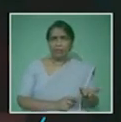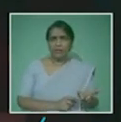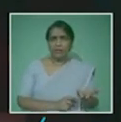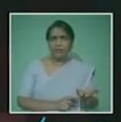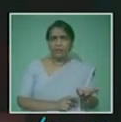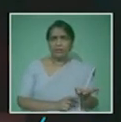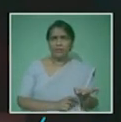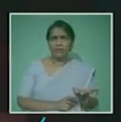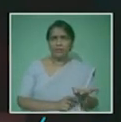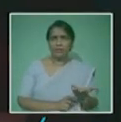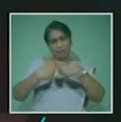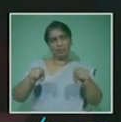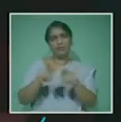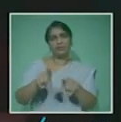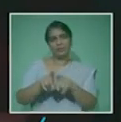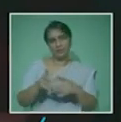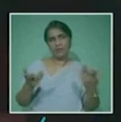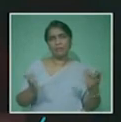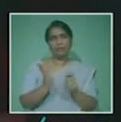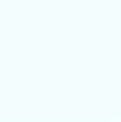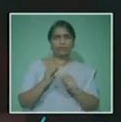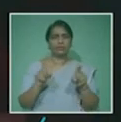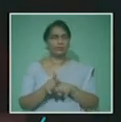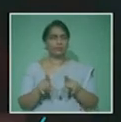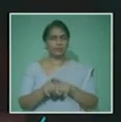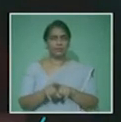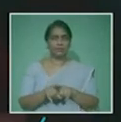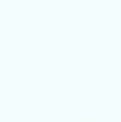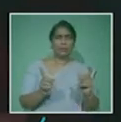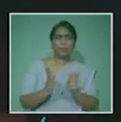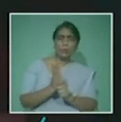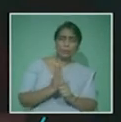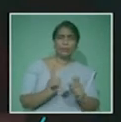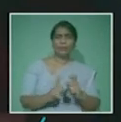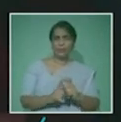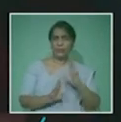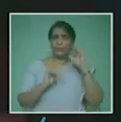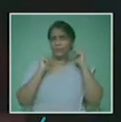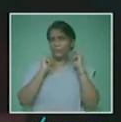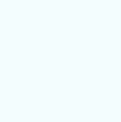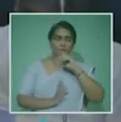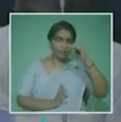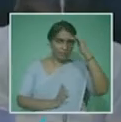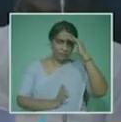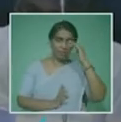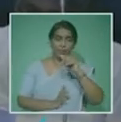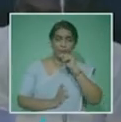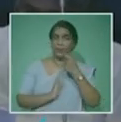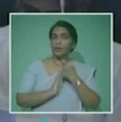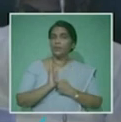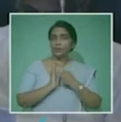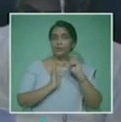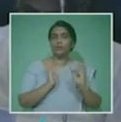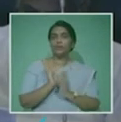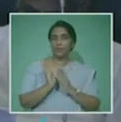දේව බිහෙවින් ලයික් හූලිගන්ස් රස්තියාදු කාර්යෝ වගේ ඩප්පි කාර්යෝ වගේ මහානිකම් කාණු කටවල් තිබුණේ ස්ථාවර නියෝග පිළිබඳ